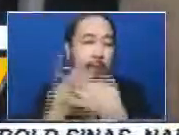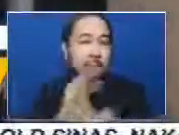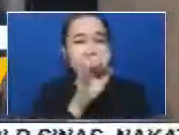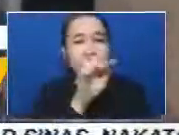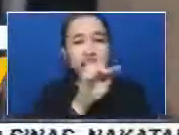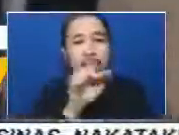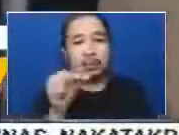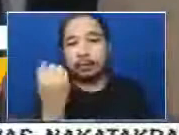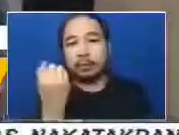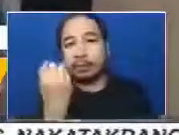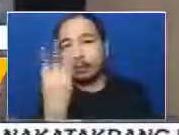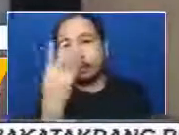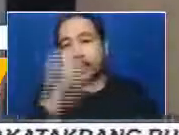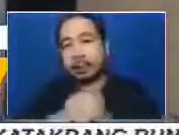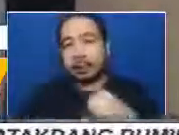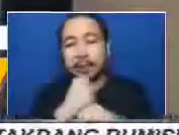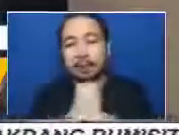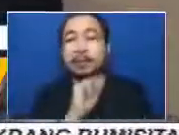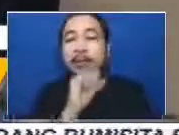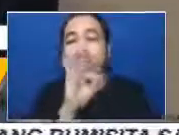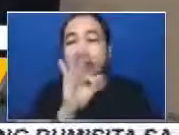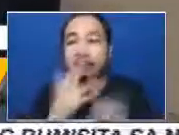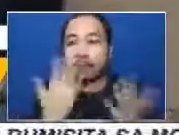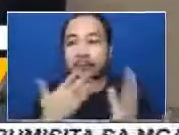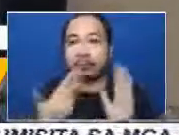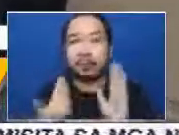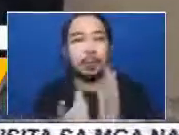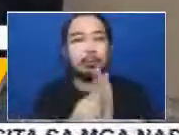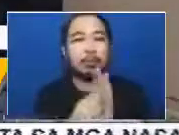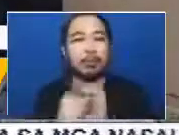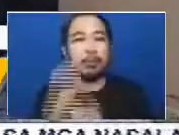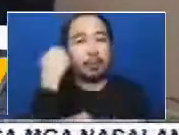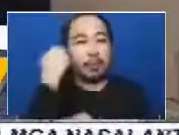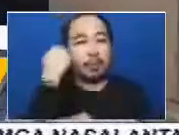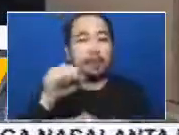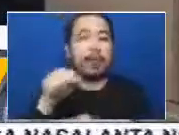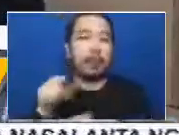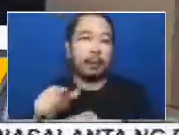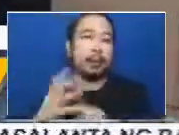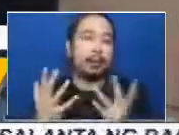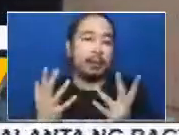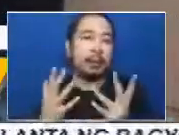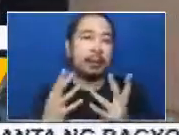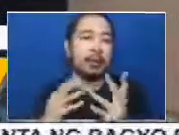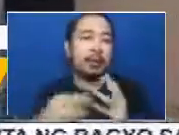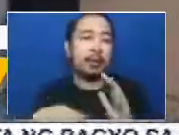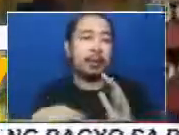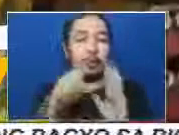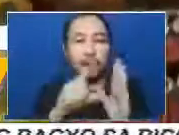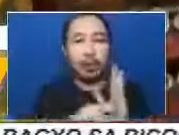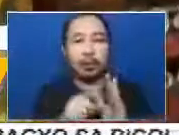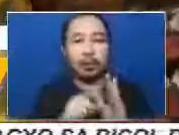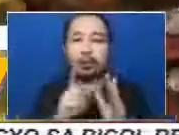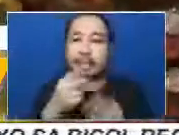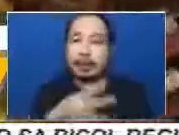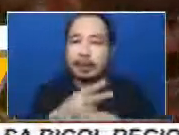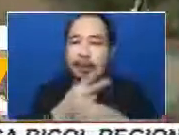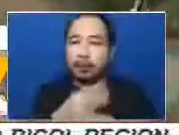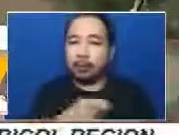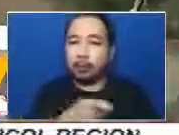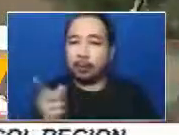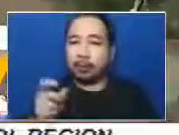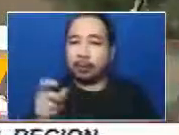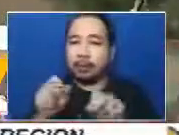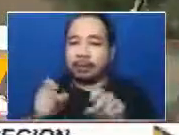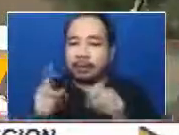yung presyo, okay po yun na bumaba, pero hindi pwede siyang gumalaw pataas. Opo. Paano po natin na mamonitor